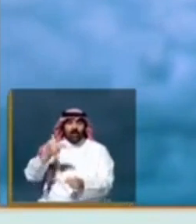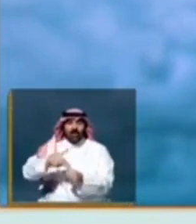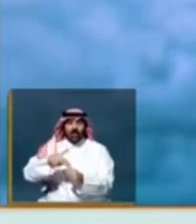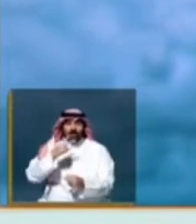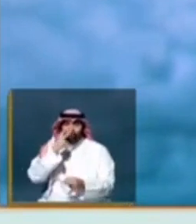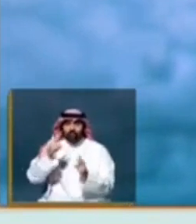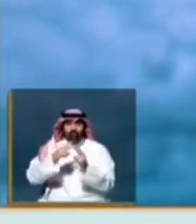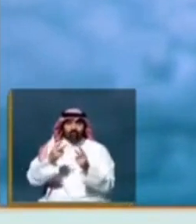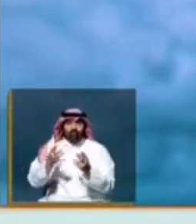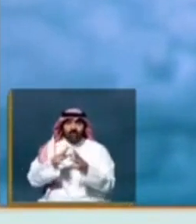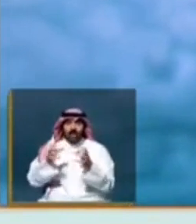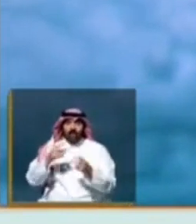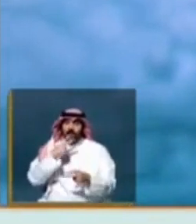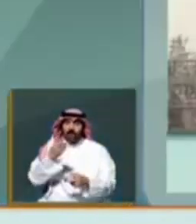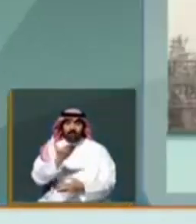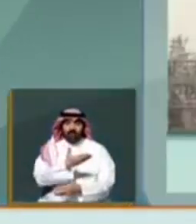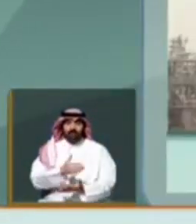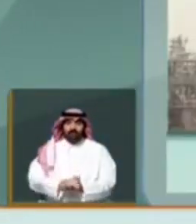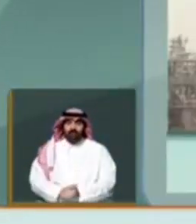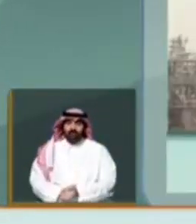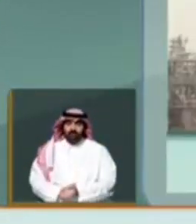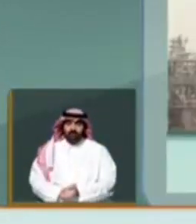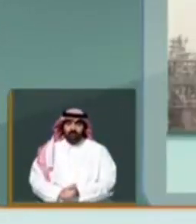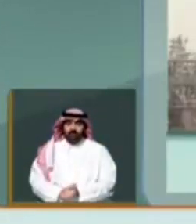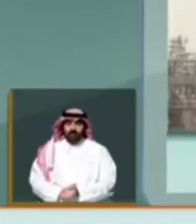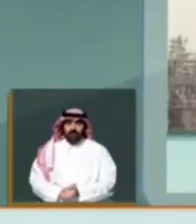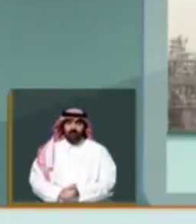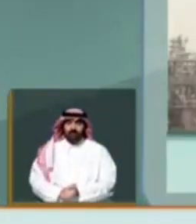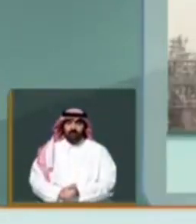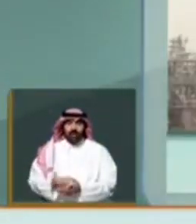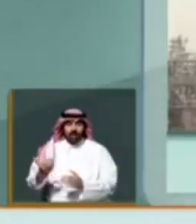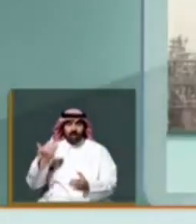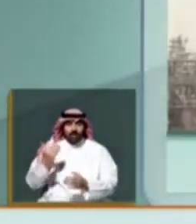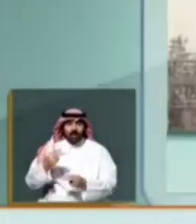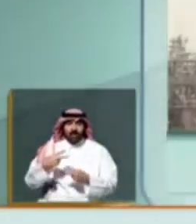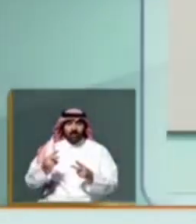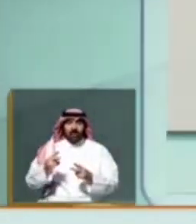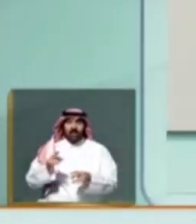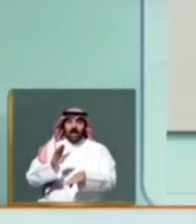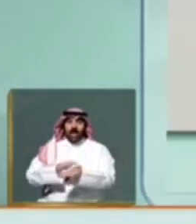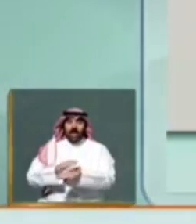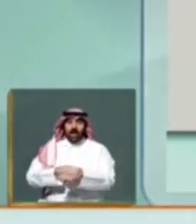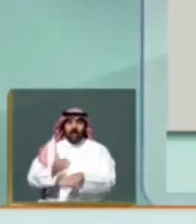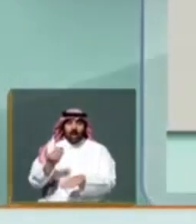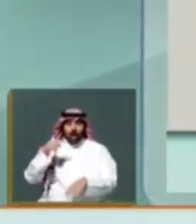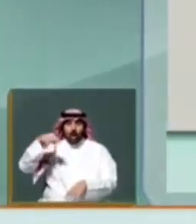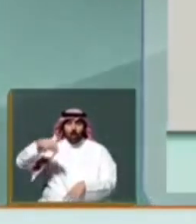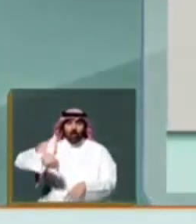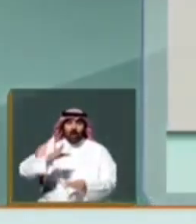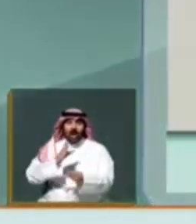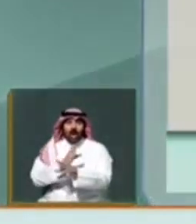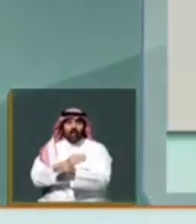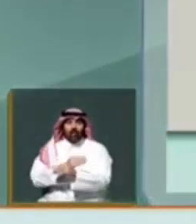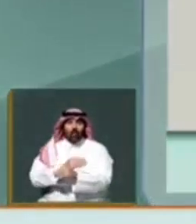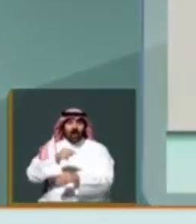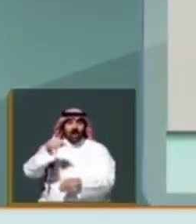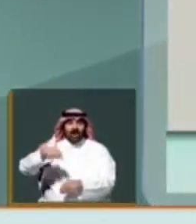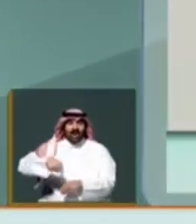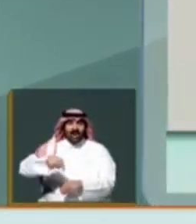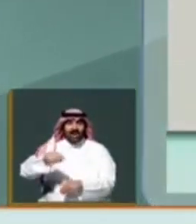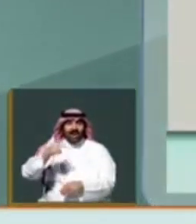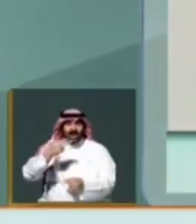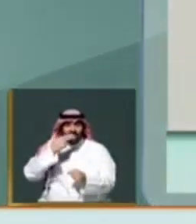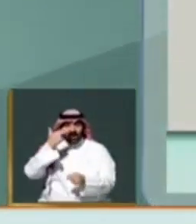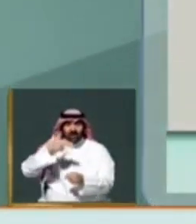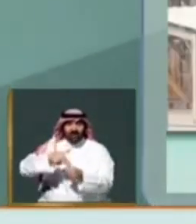ذلك. طبعا دعني أيضا أشير إلى ما حدث اليوم في أسواق النفط بمجرد